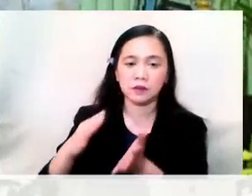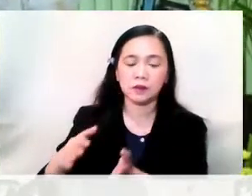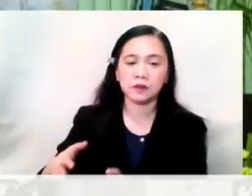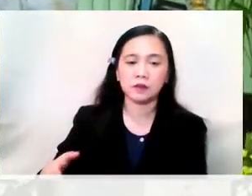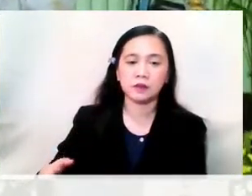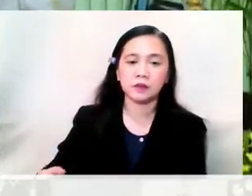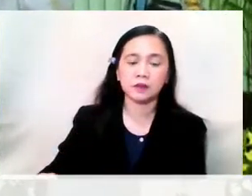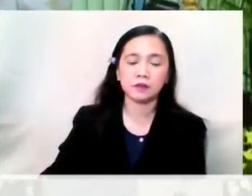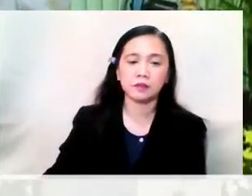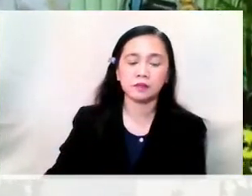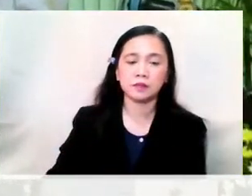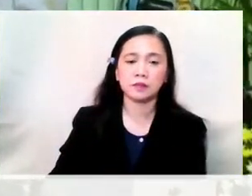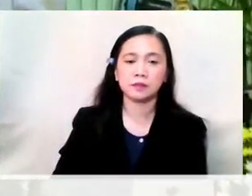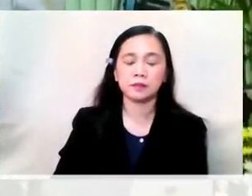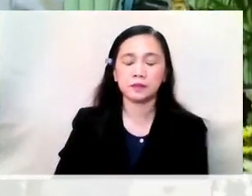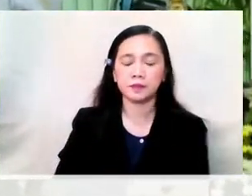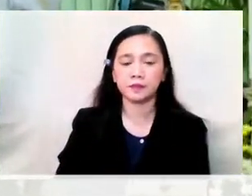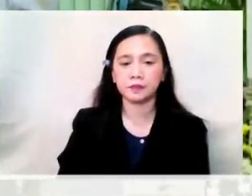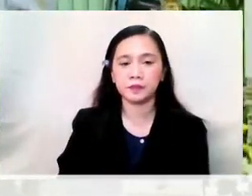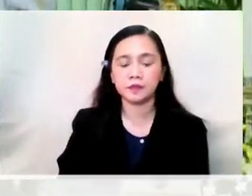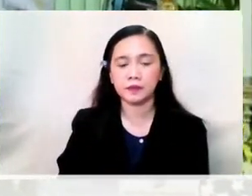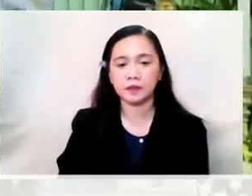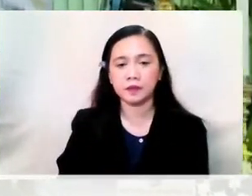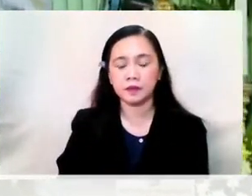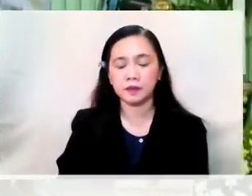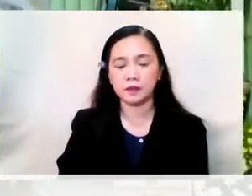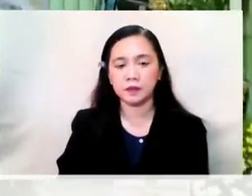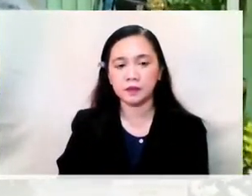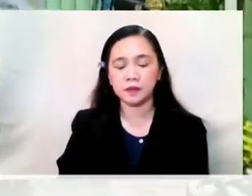lahat ng